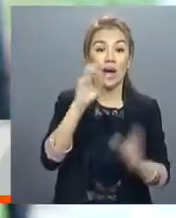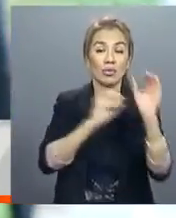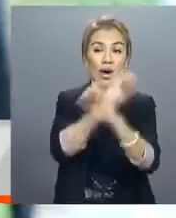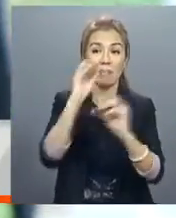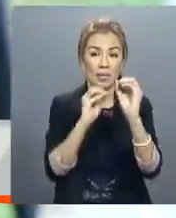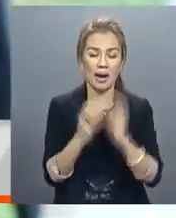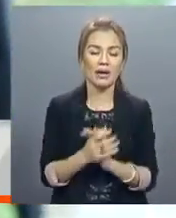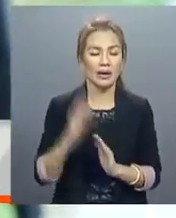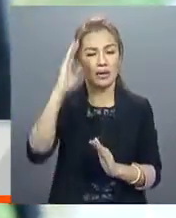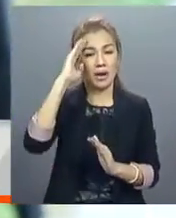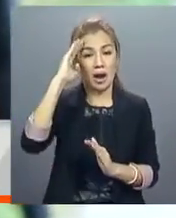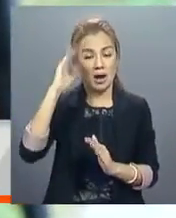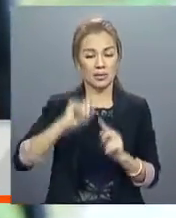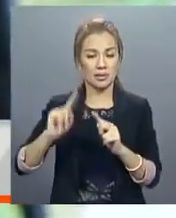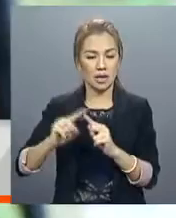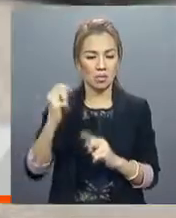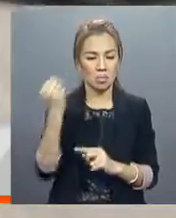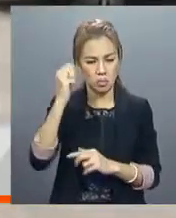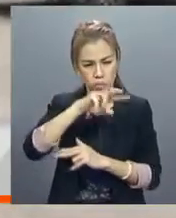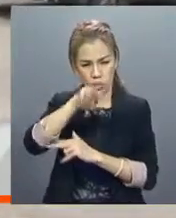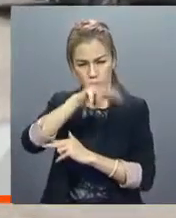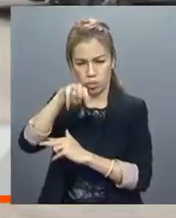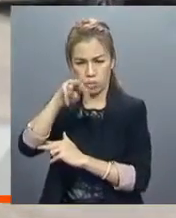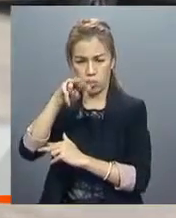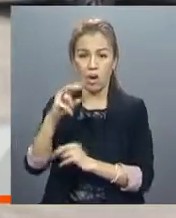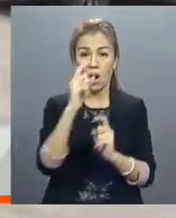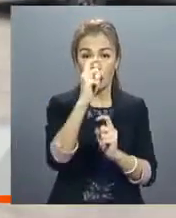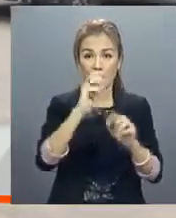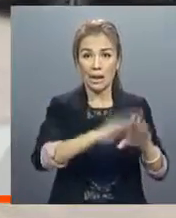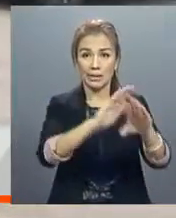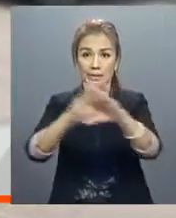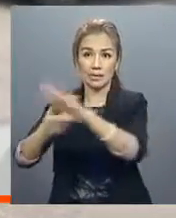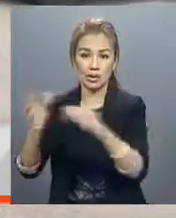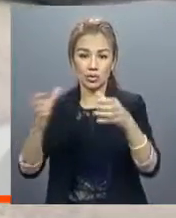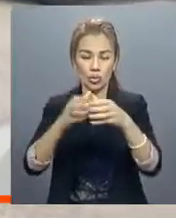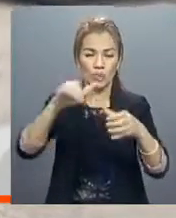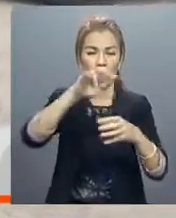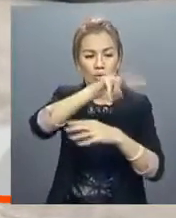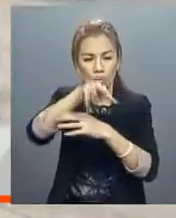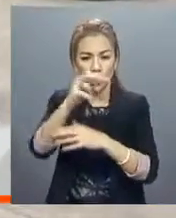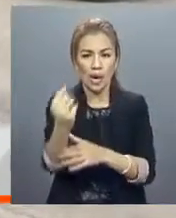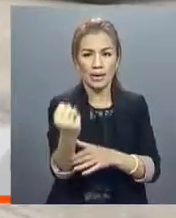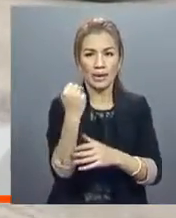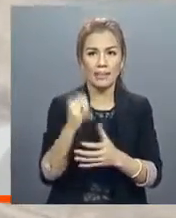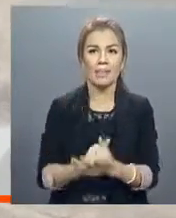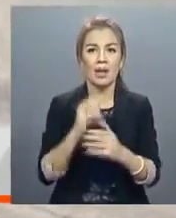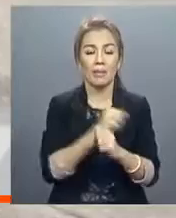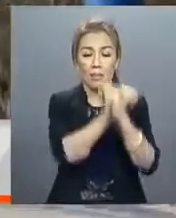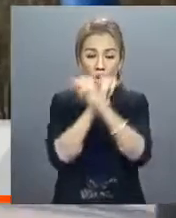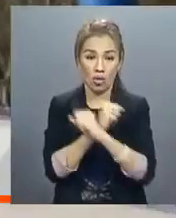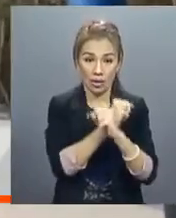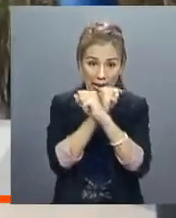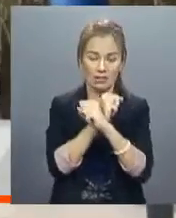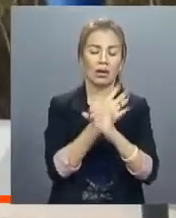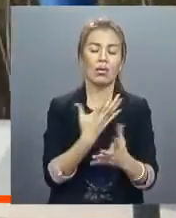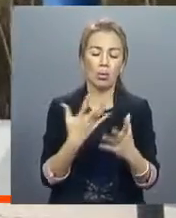คงเพิ่มความเข้มงวดในพื้นที่ย่านชุมชนและจุดล่อแหลมและเตือนให้หน่วยงานความมั่นคงดูแลที่มั่นอย่างเข้มงวดเพื่อป้องกันผู้ก่อเหตุสร้างส